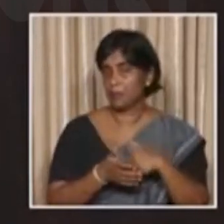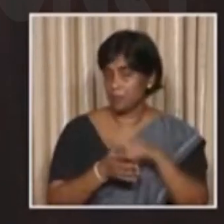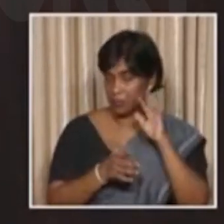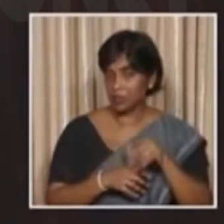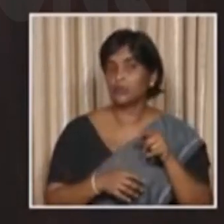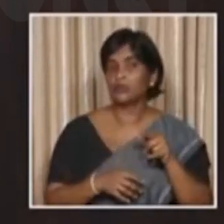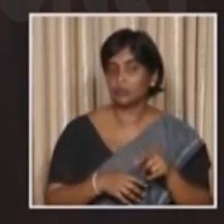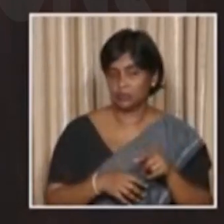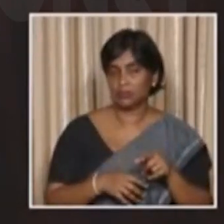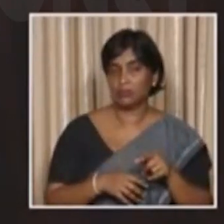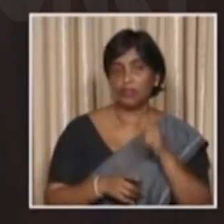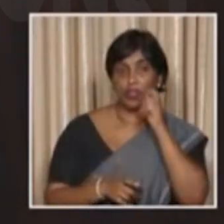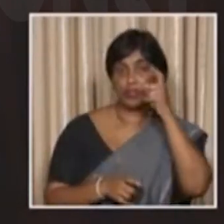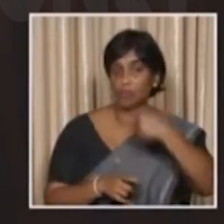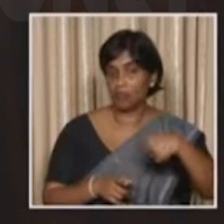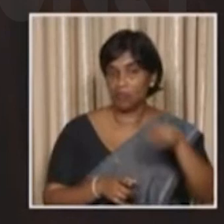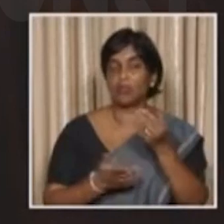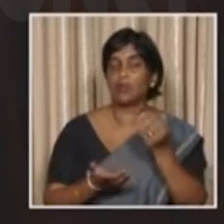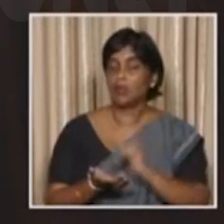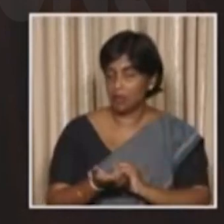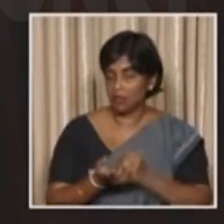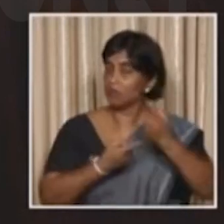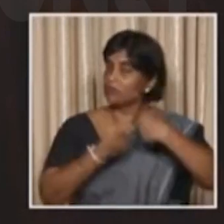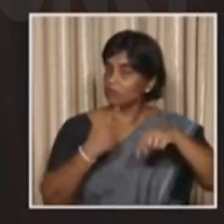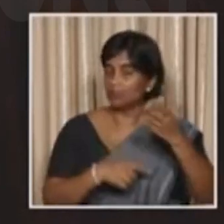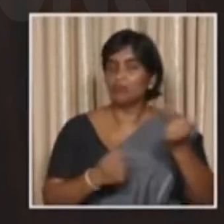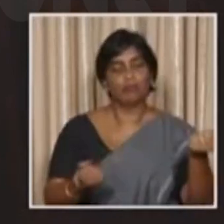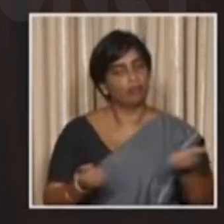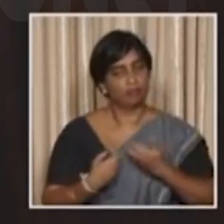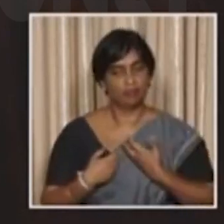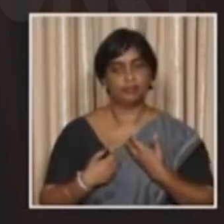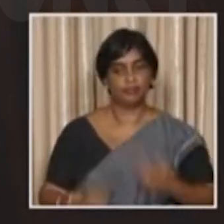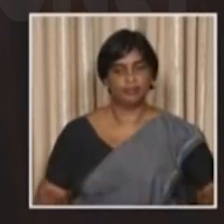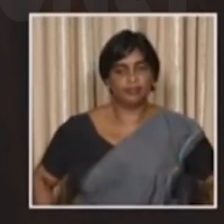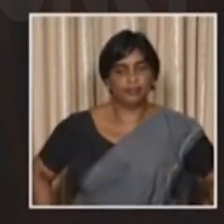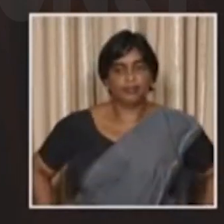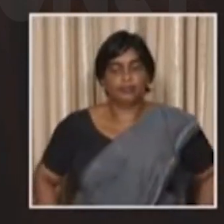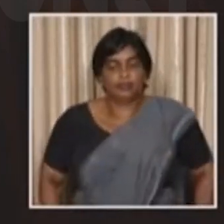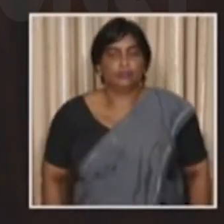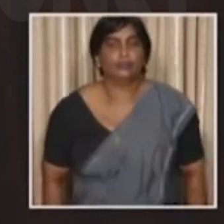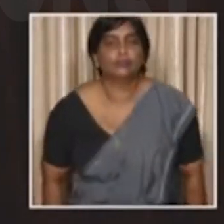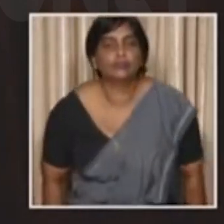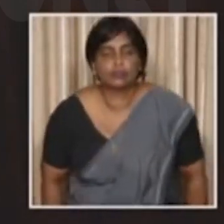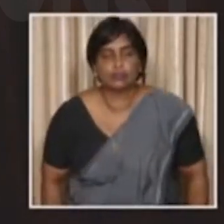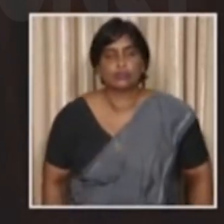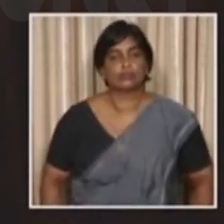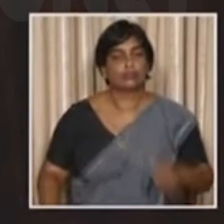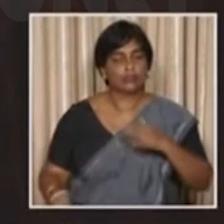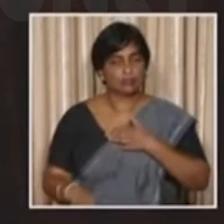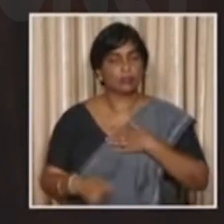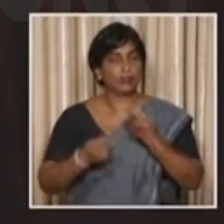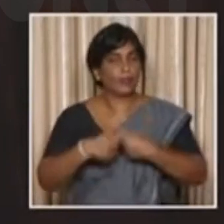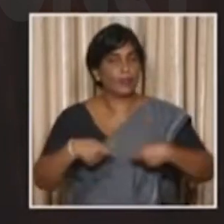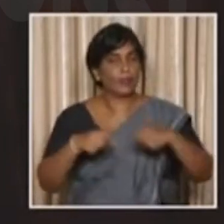කළොත් ජනතාව අපිට හැරිලා අපිට සලකන්නේ ආකාරයටමයි මම shopping